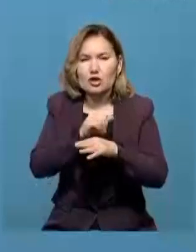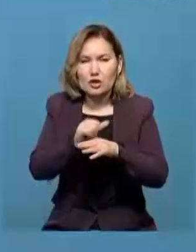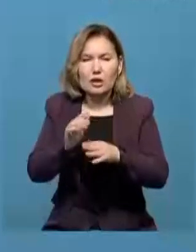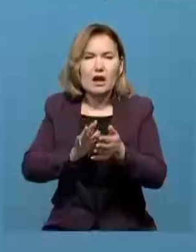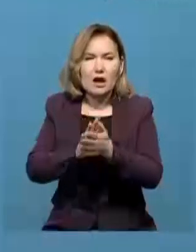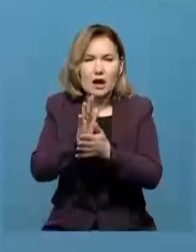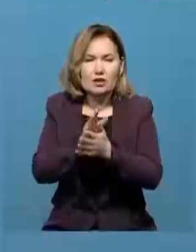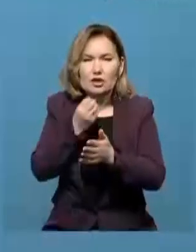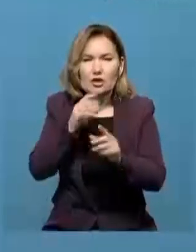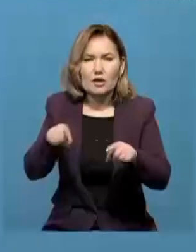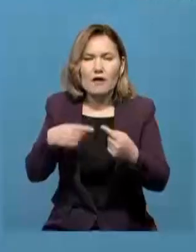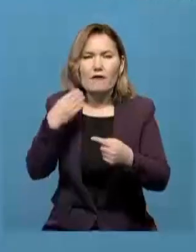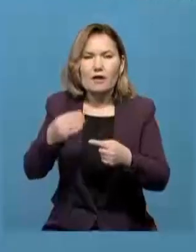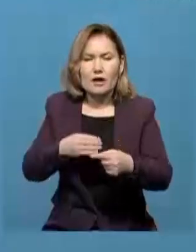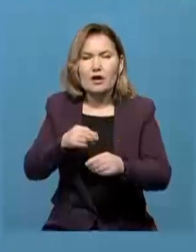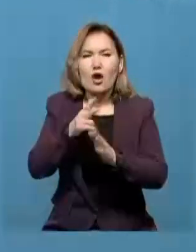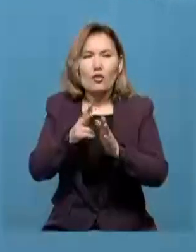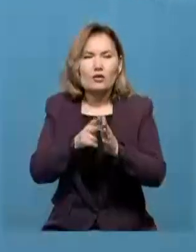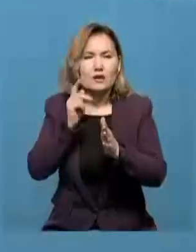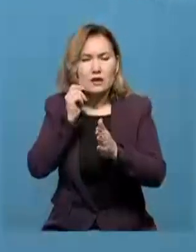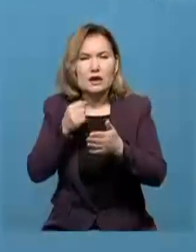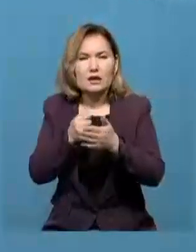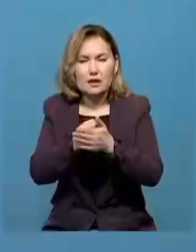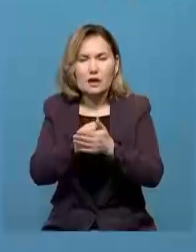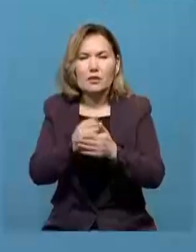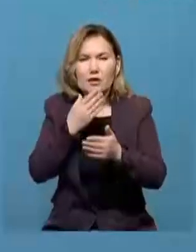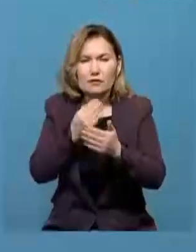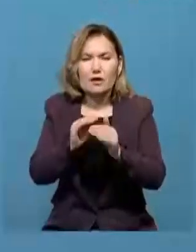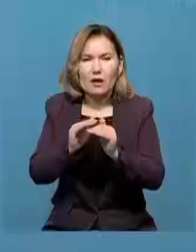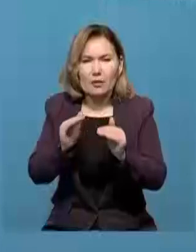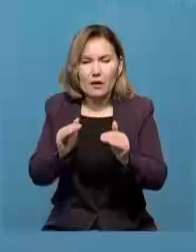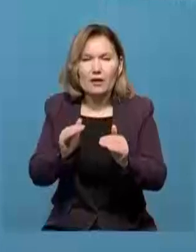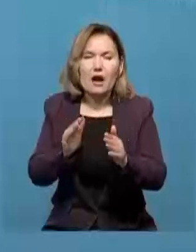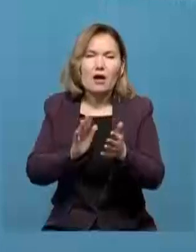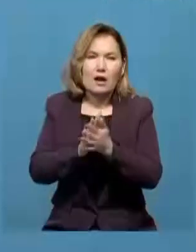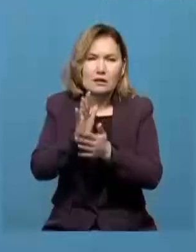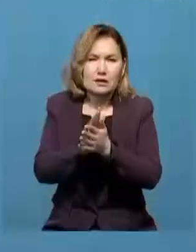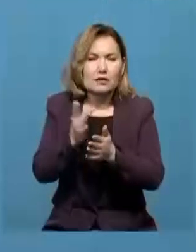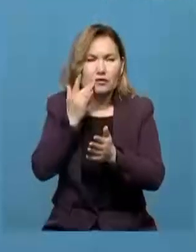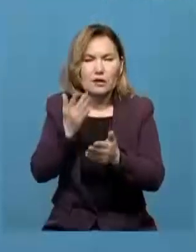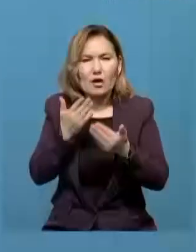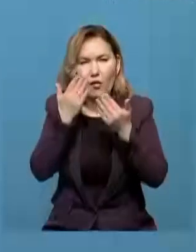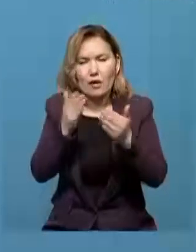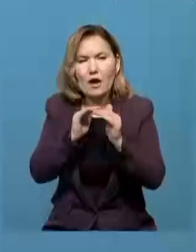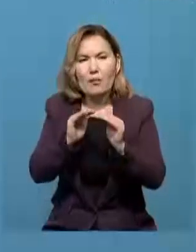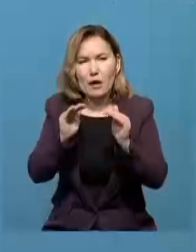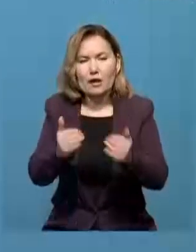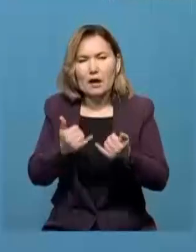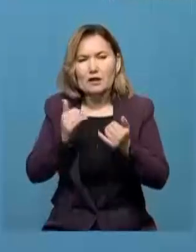мен атап өттім, Францияда 18 жасқа дейінгі өзінің азаматтарына қалауына қарай жаңағыдай балалар